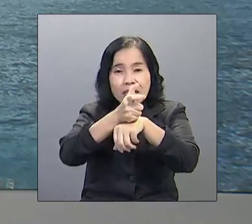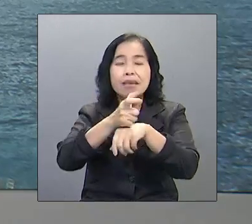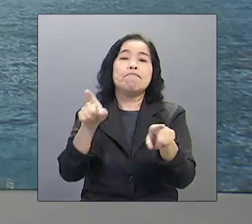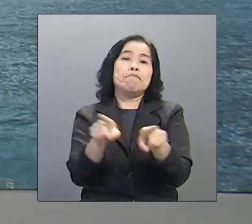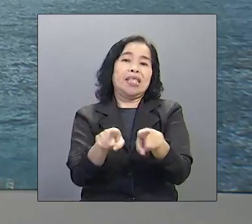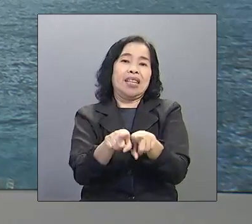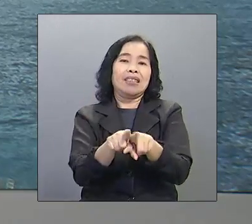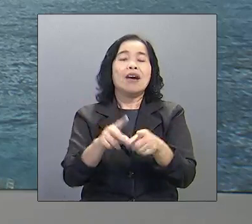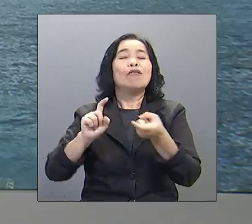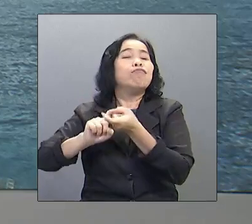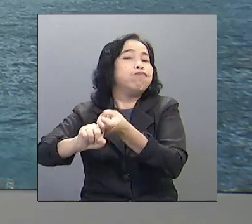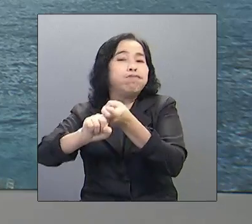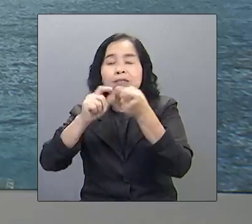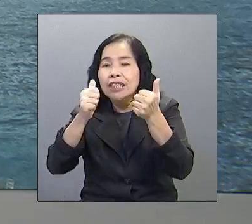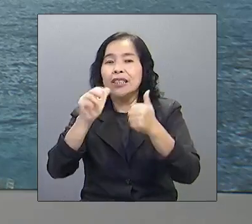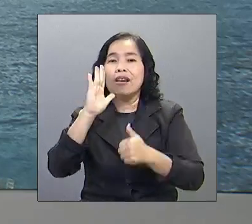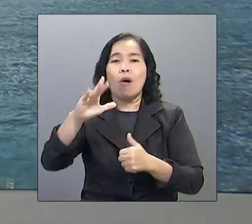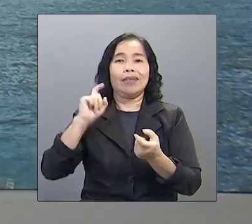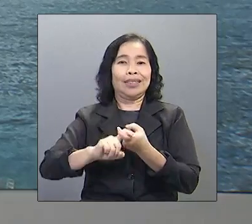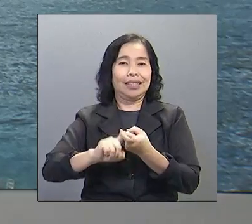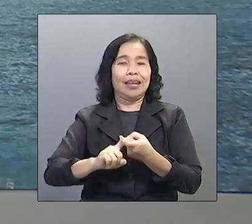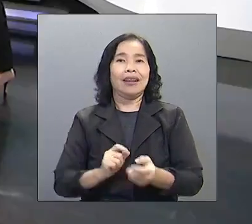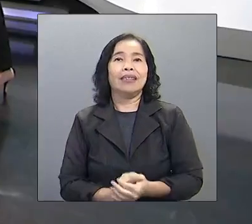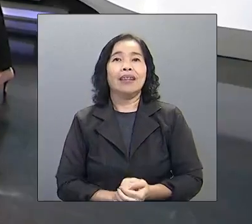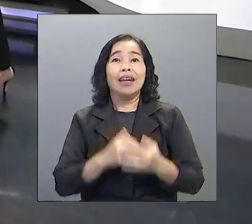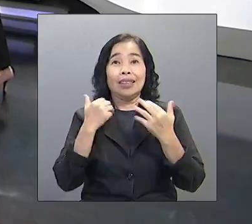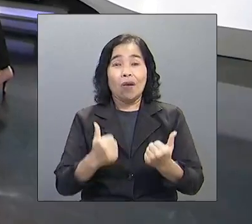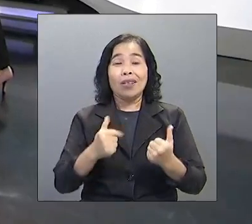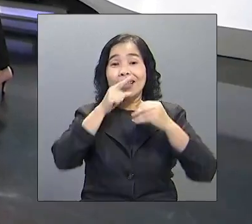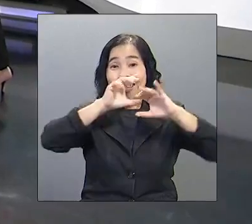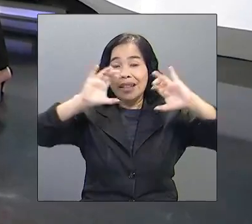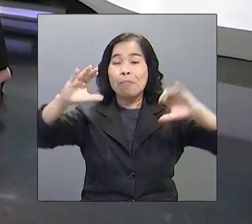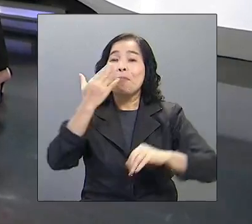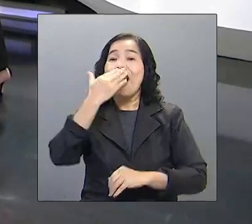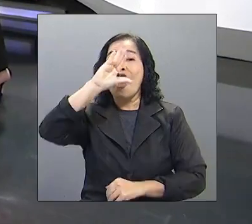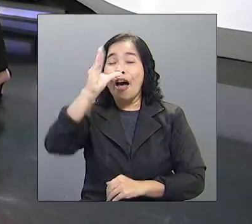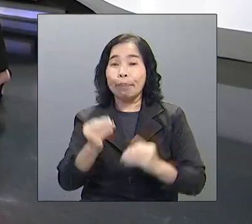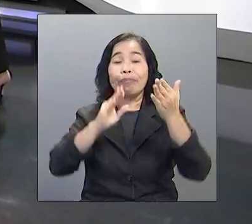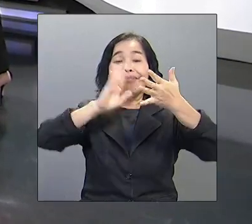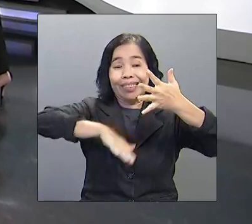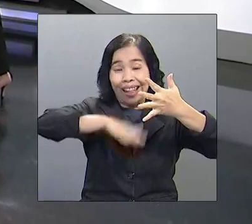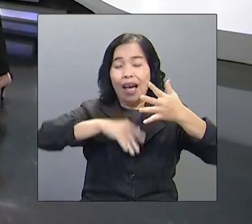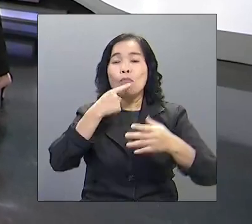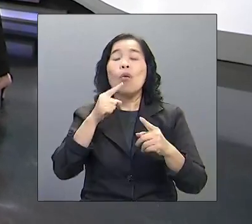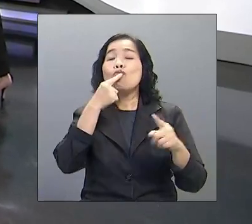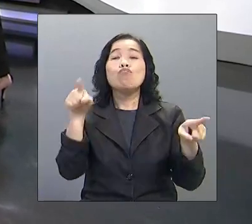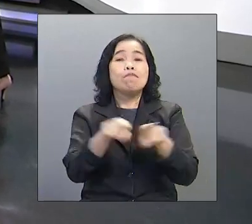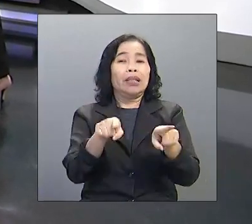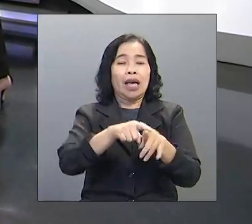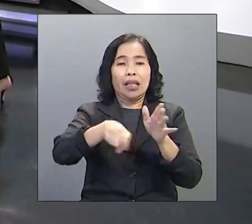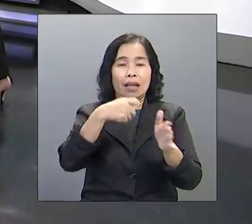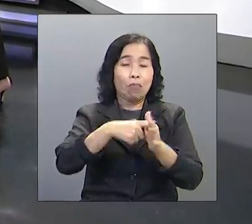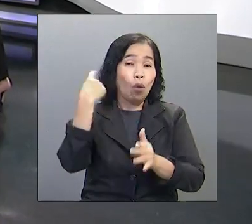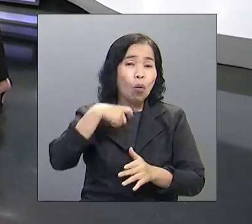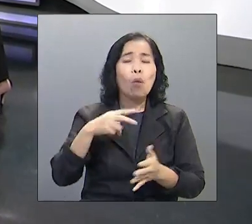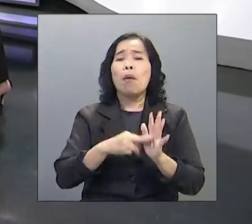ีกับรัดเสียด้วยคะ คุเจชาตาคุพวดีค่ะลาดสุดรัฐบาทแอฟริกาตายเองก็ออกมาให้เห็ดผลแบบเยยวกับห้องกลงนะคะว่ายังไง